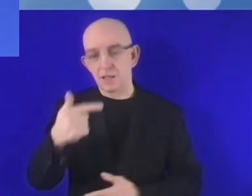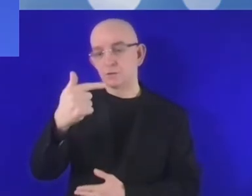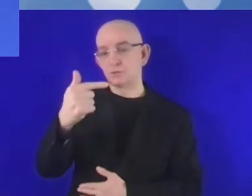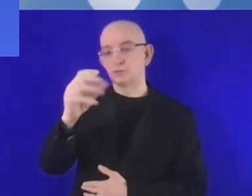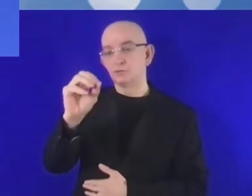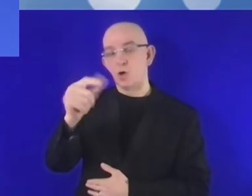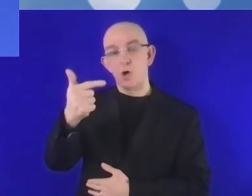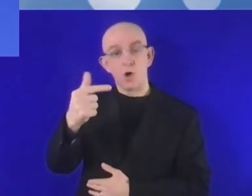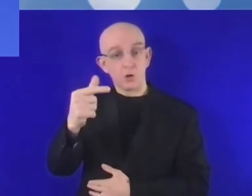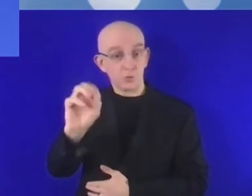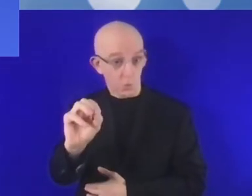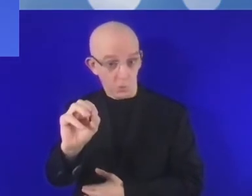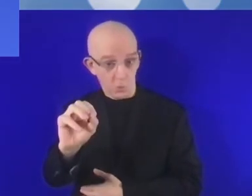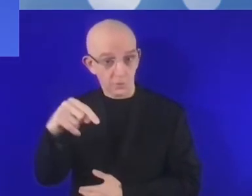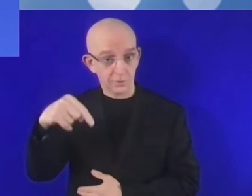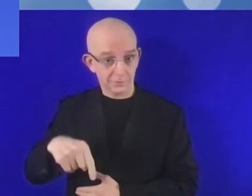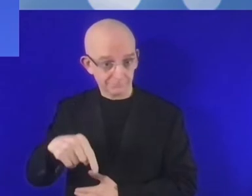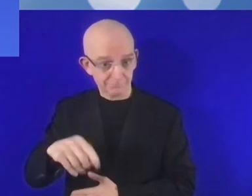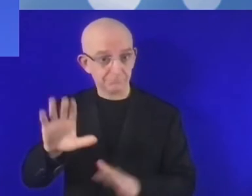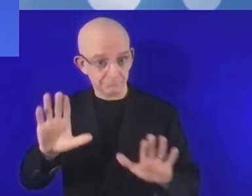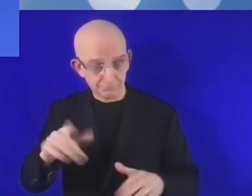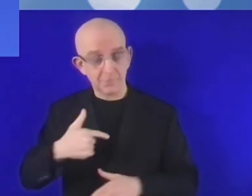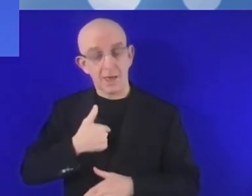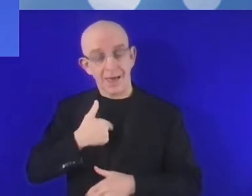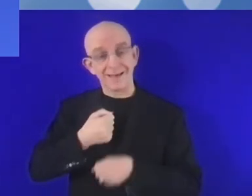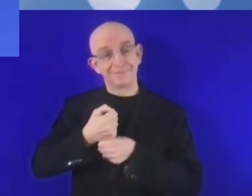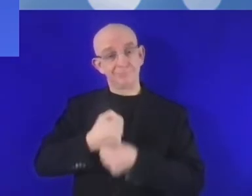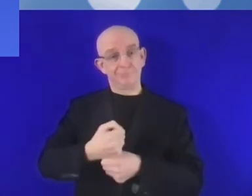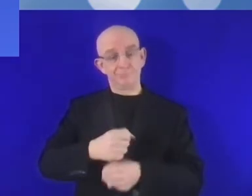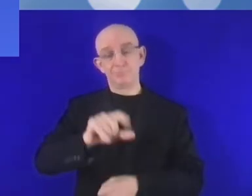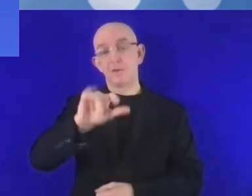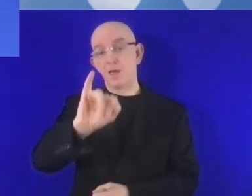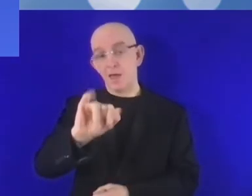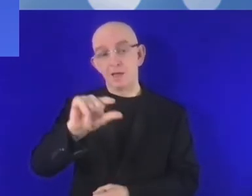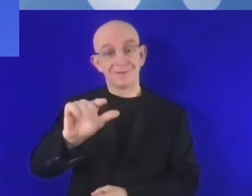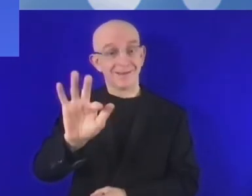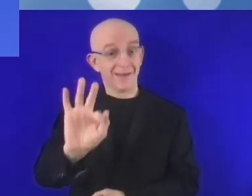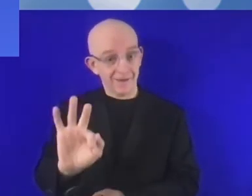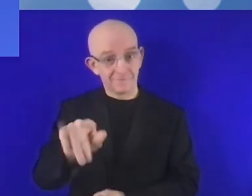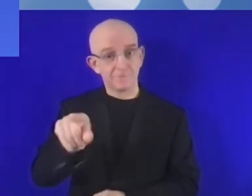وأمثل مجتمع الشباب